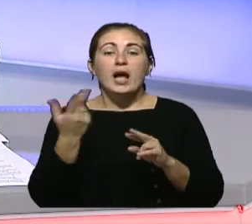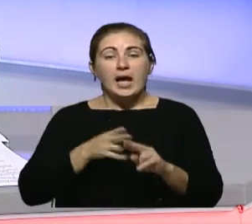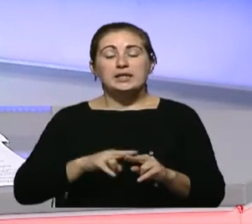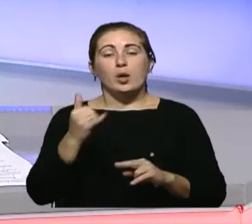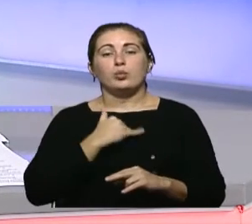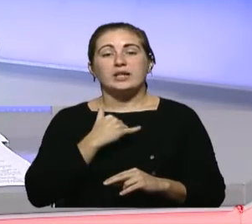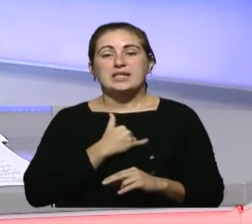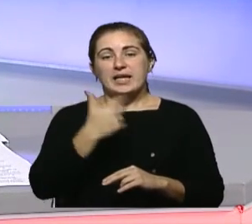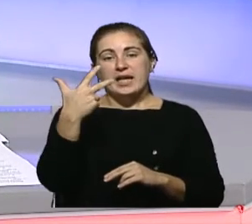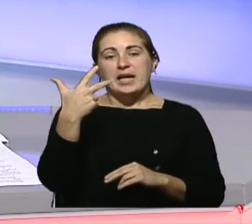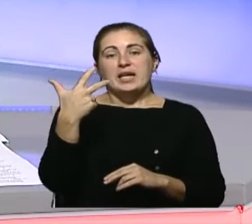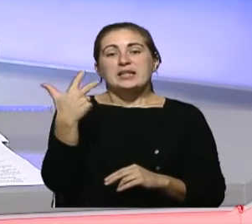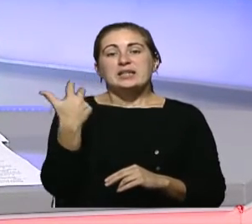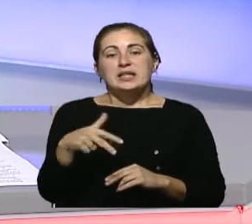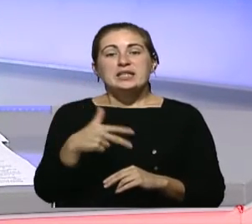нас